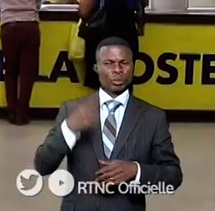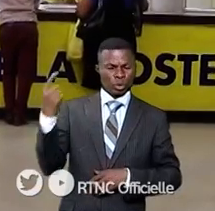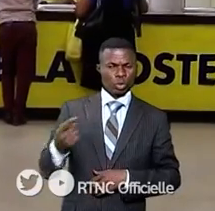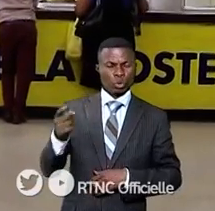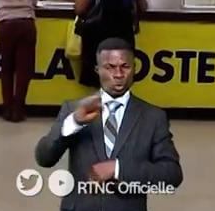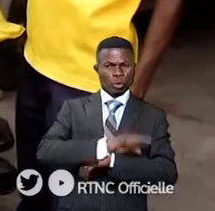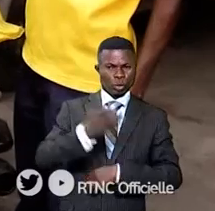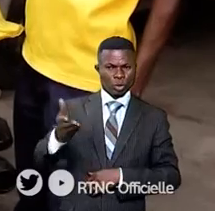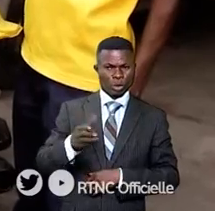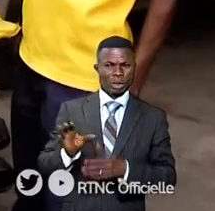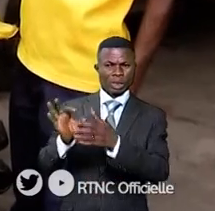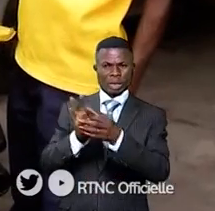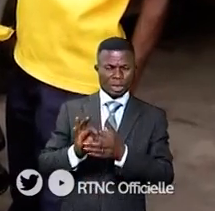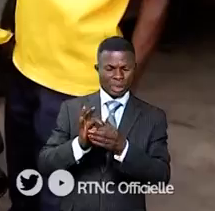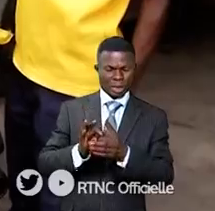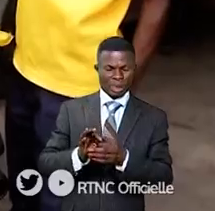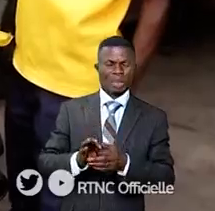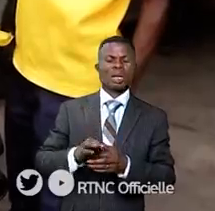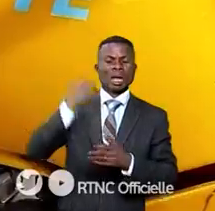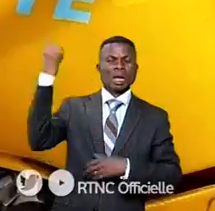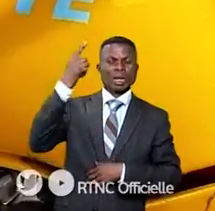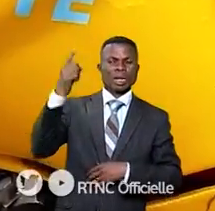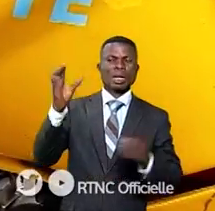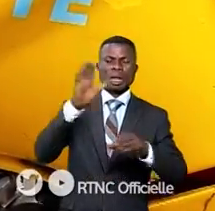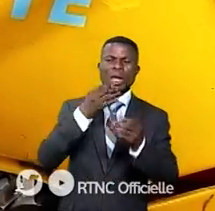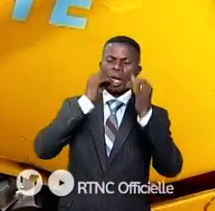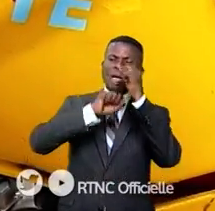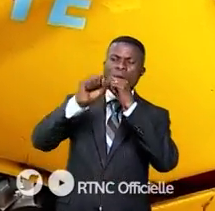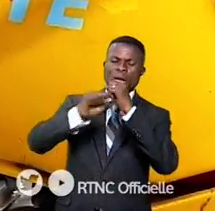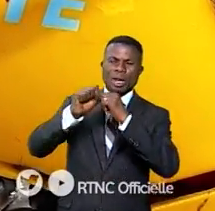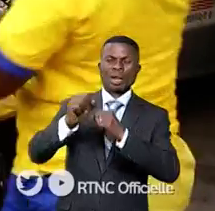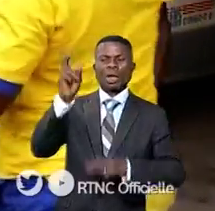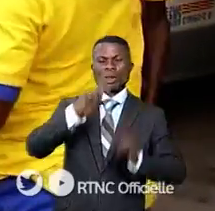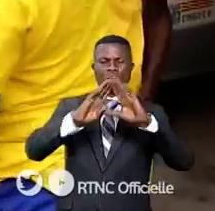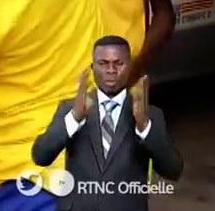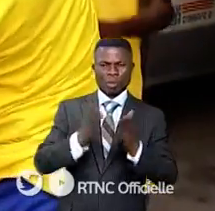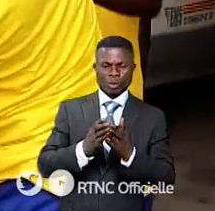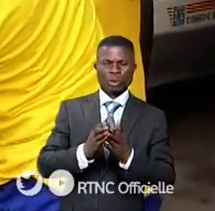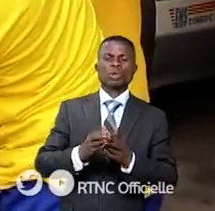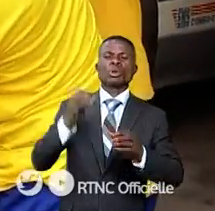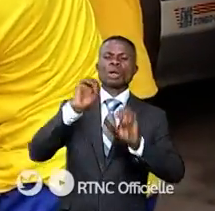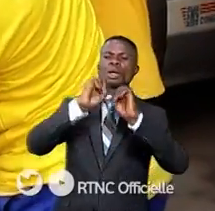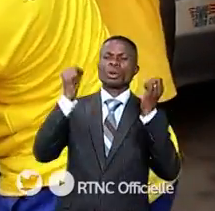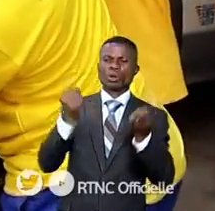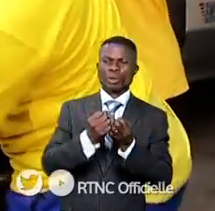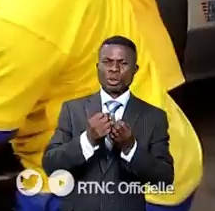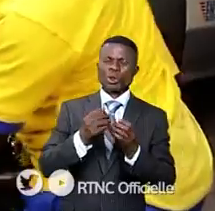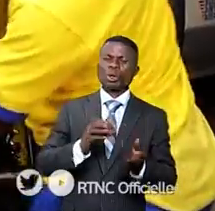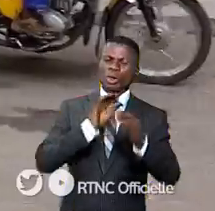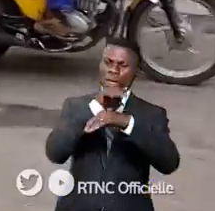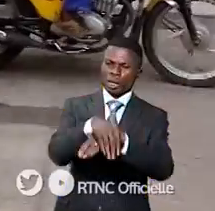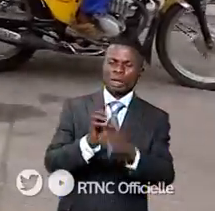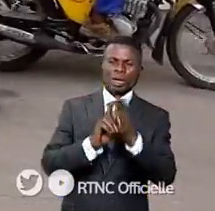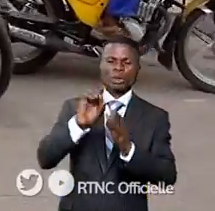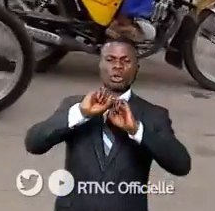cette journée, l'Union postale universelle a sensibilisé des citoyens et des entreprises au rôle de la poste dans leur vie quotidienne, de sa contribution au